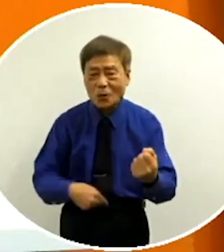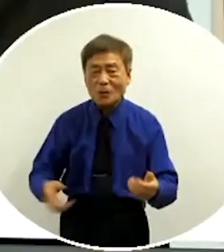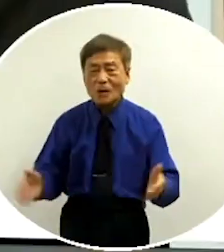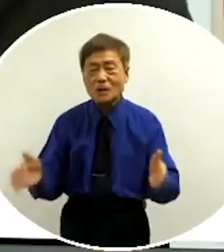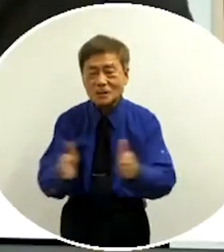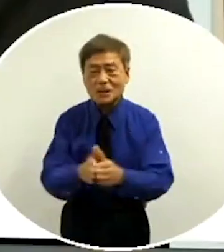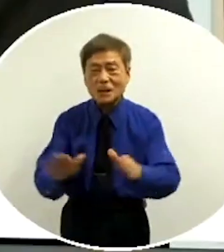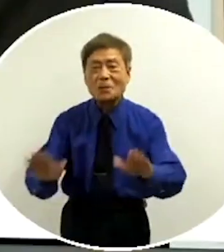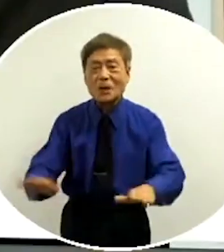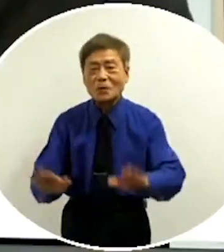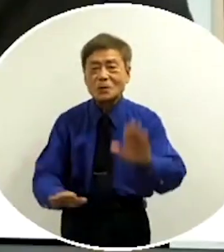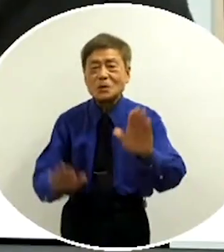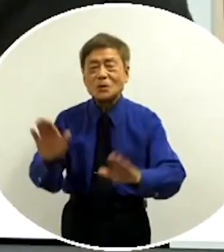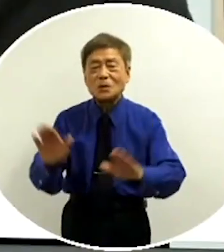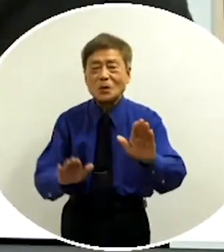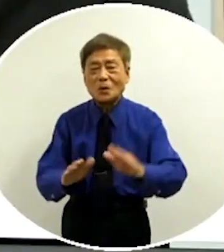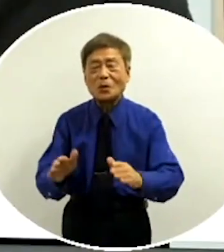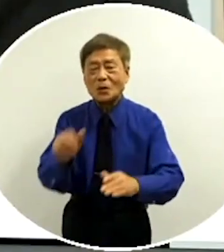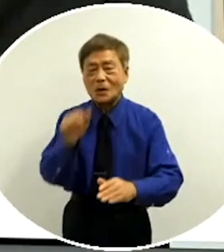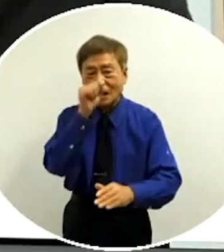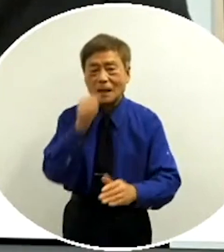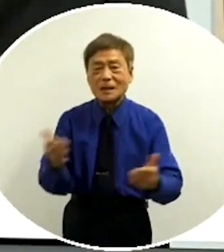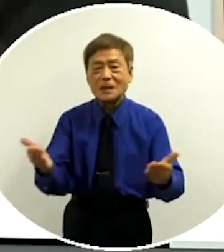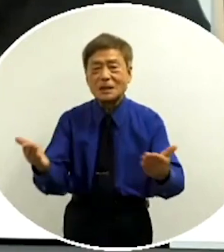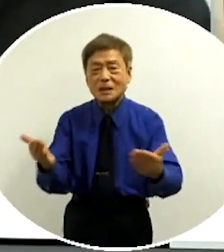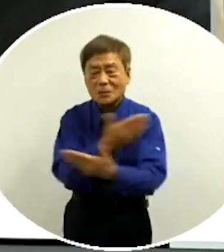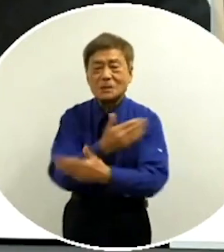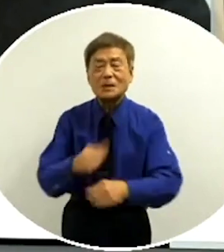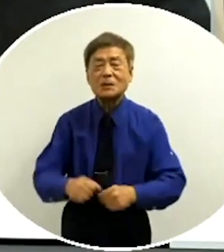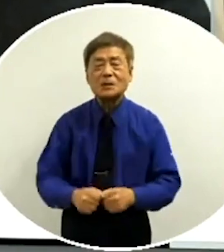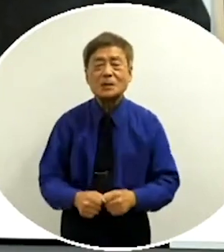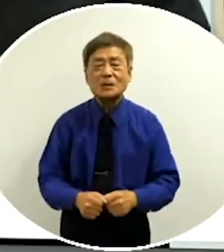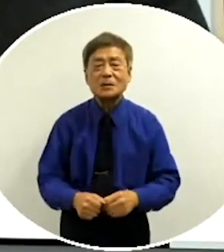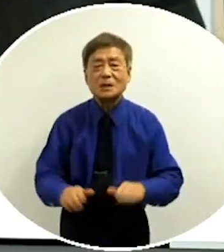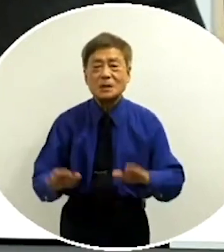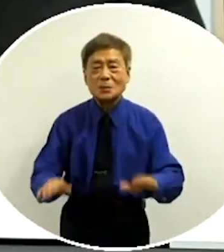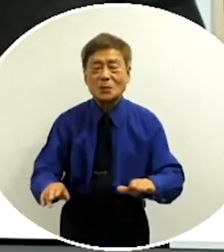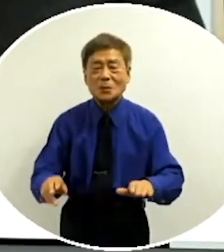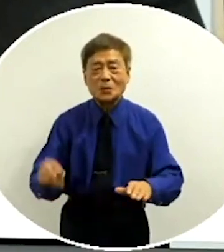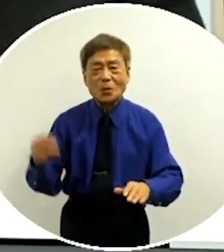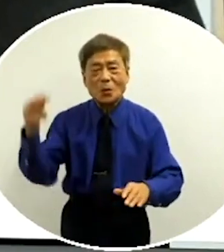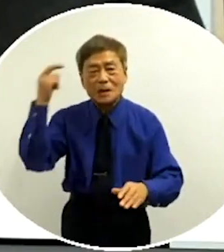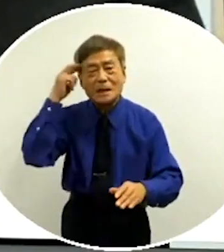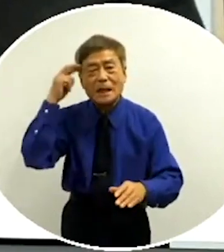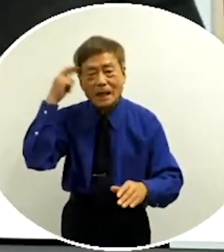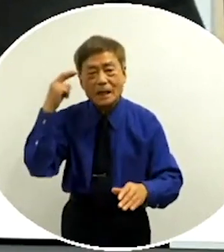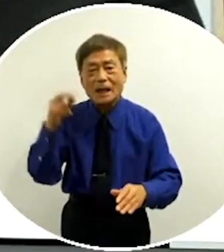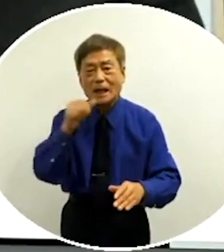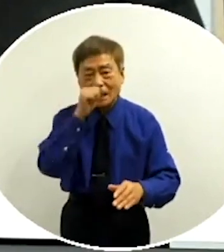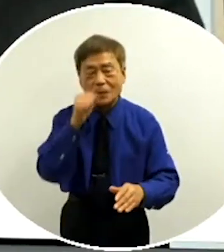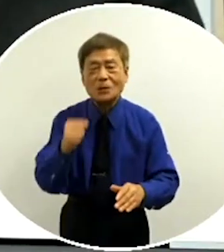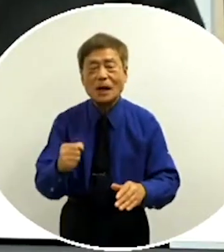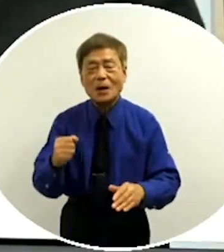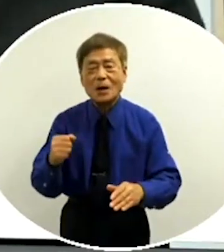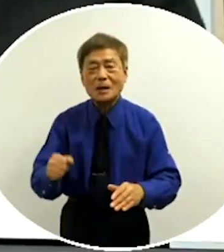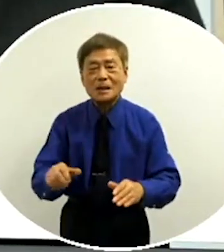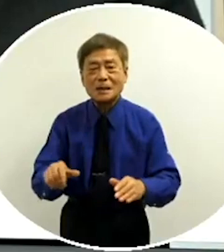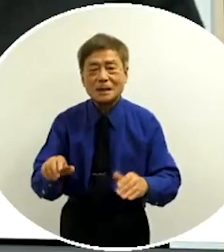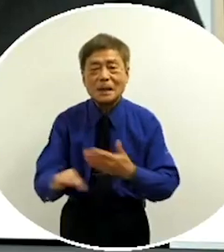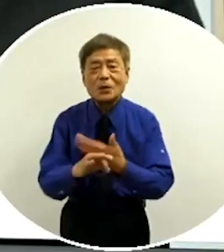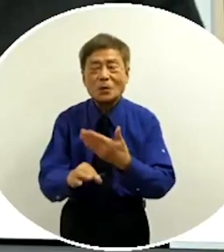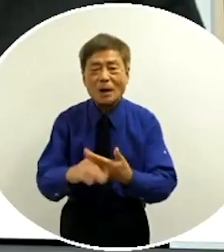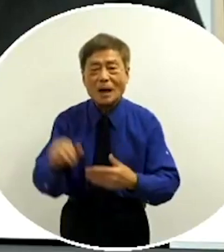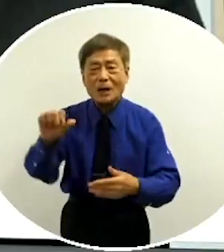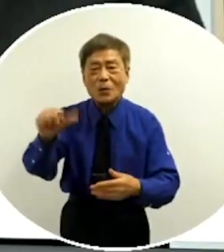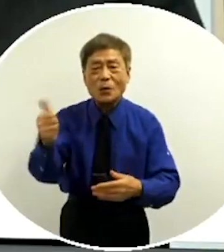なんだという頭の性格を象徴するものとして理念がいいなと思っていましたそれからワンコイン500円で参加できる